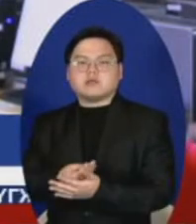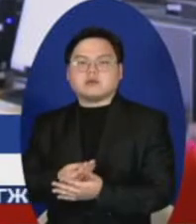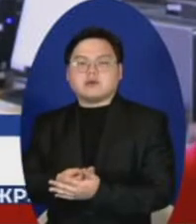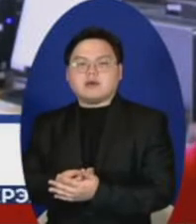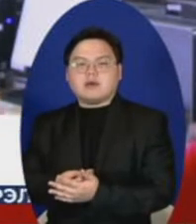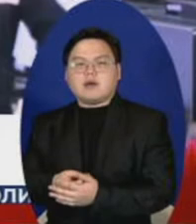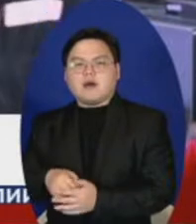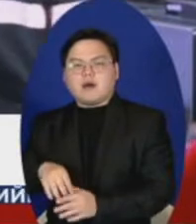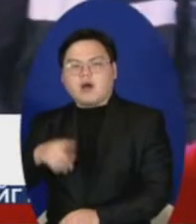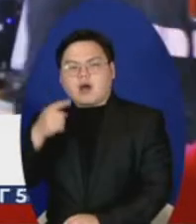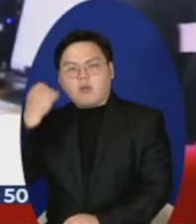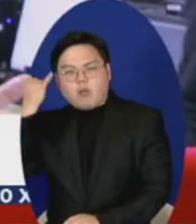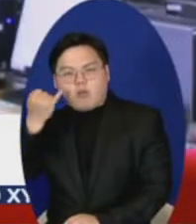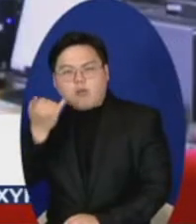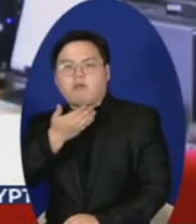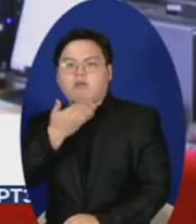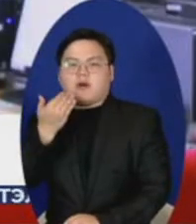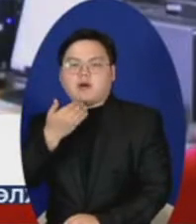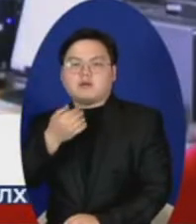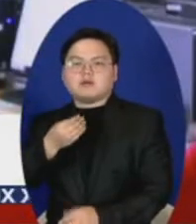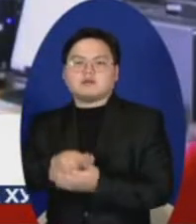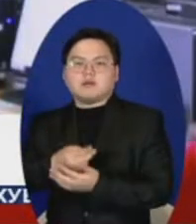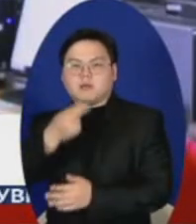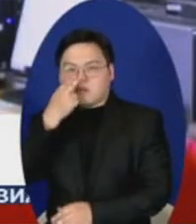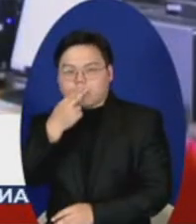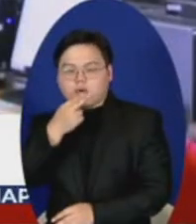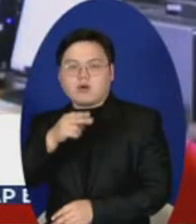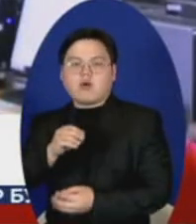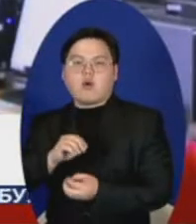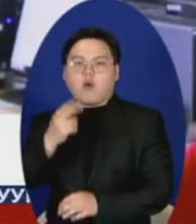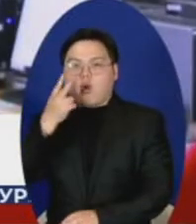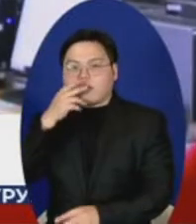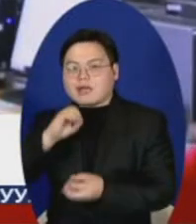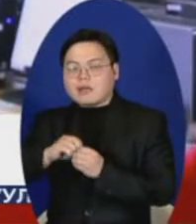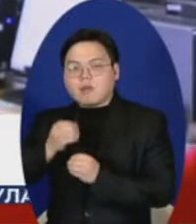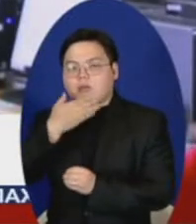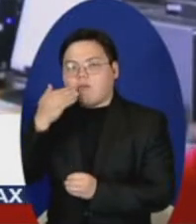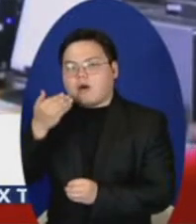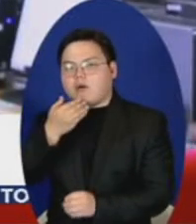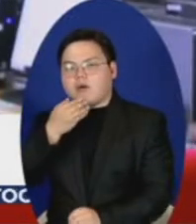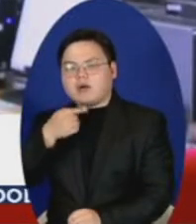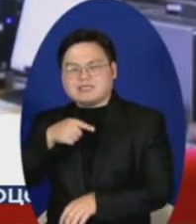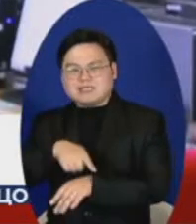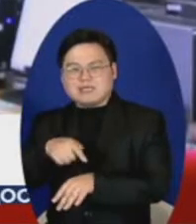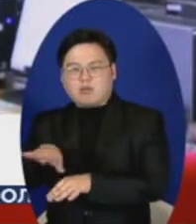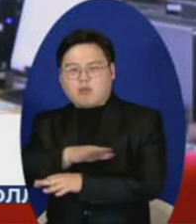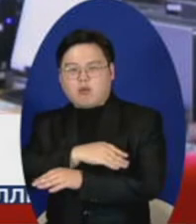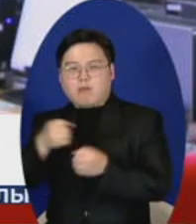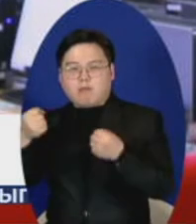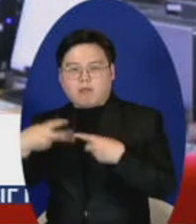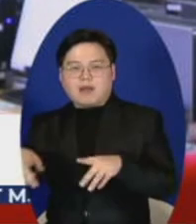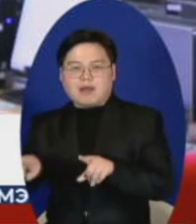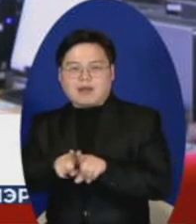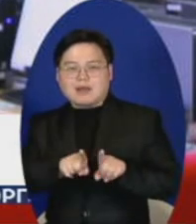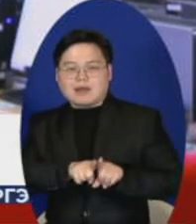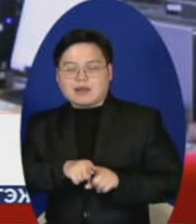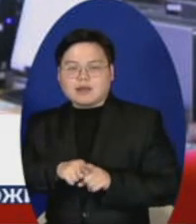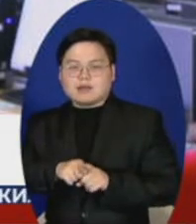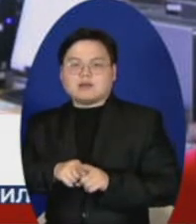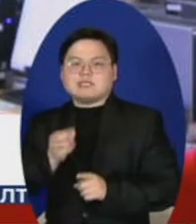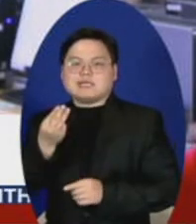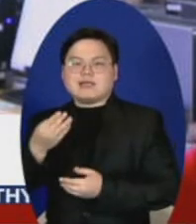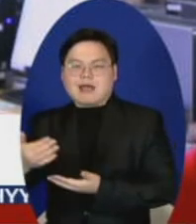сэрдлэг байхгүй. Дээрээс нь иргэдэд хүнд сурталт үүсэхгүй. Яг нэг цаг дор аймаг орнуудыг зэрэг хэлж байгаа гэсэн үг.